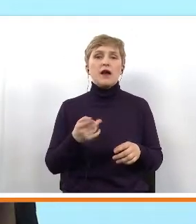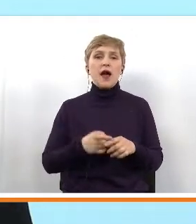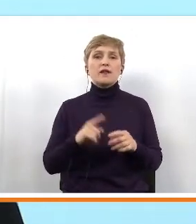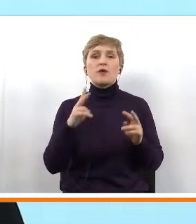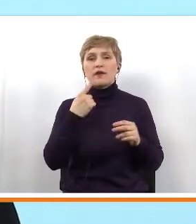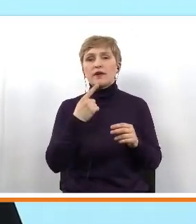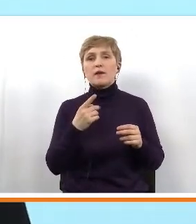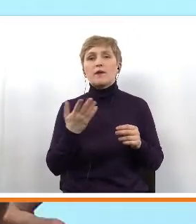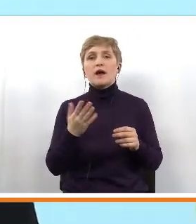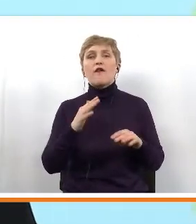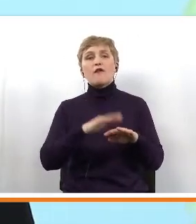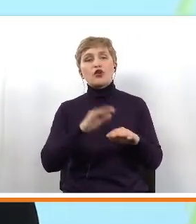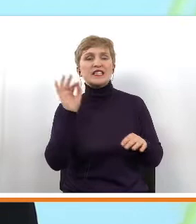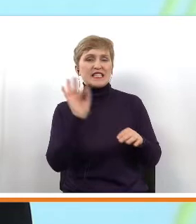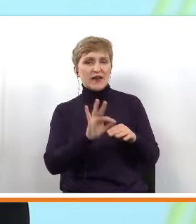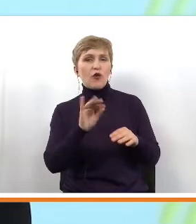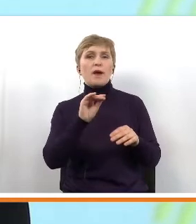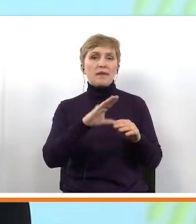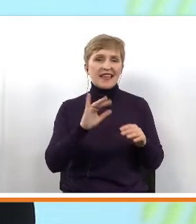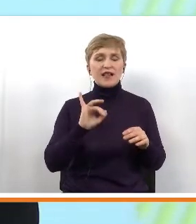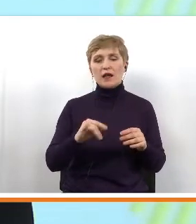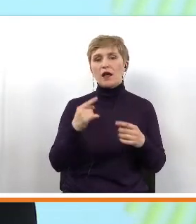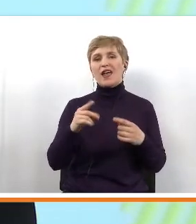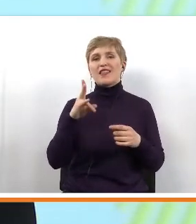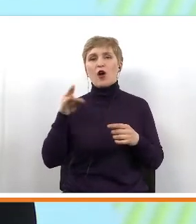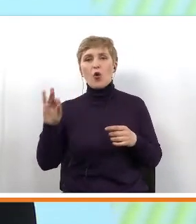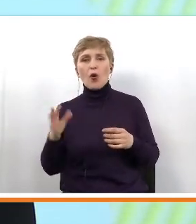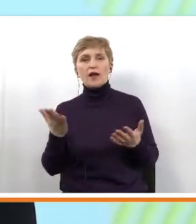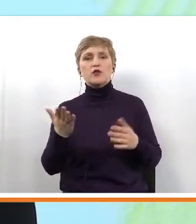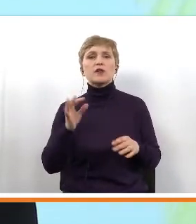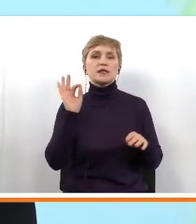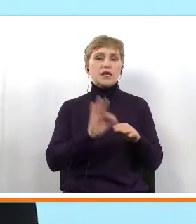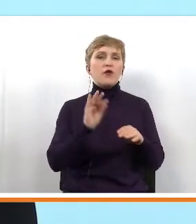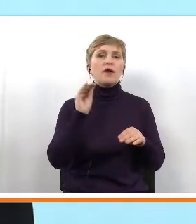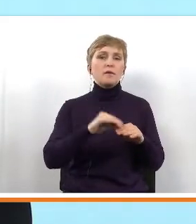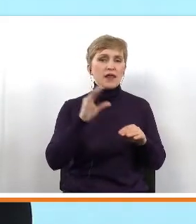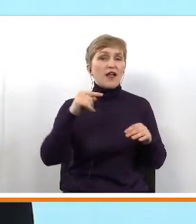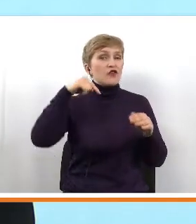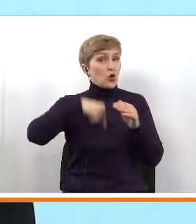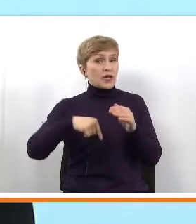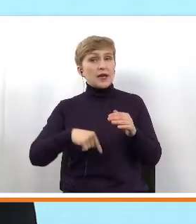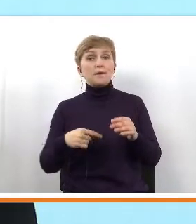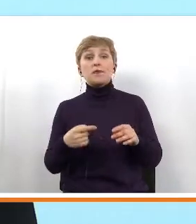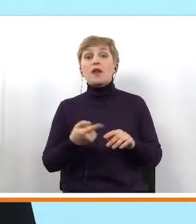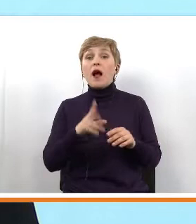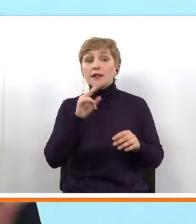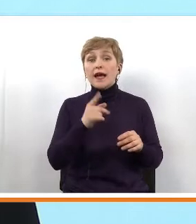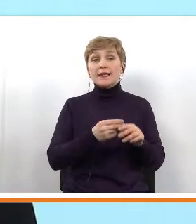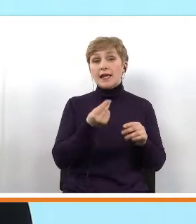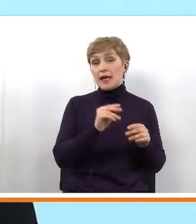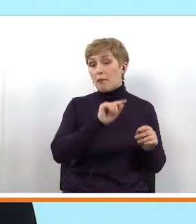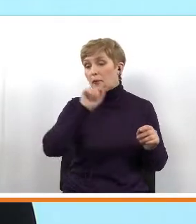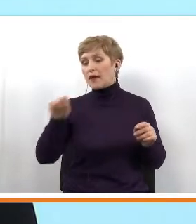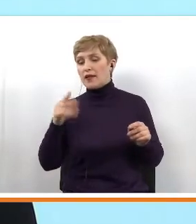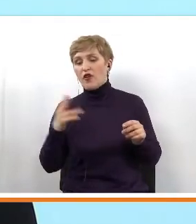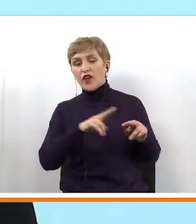как о фондах целевого капитала, так и о НКО, у которых целевой капитал внутри. Да, как только эти средства оказались у